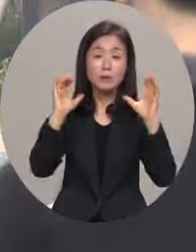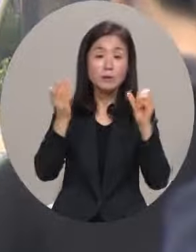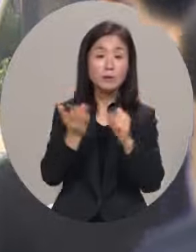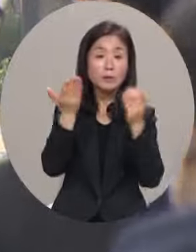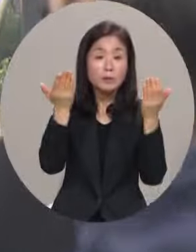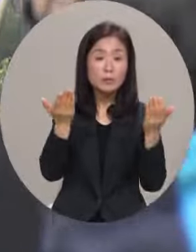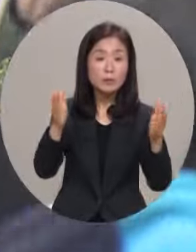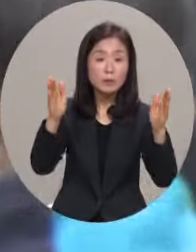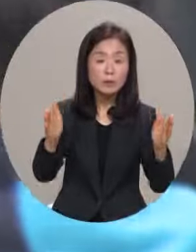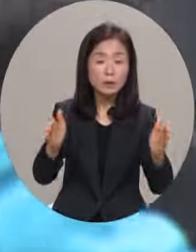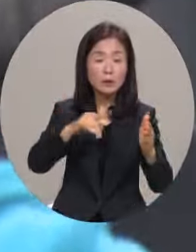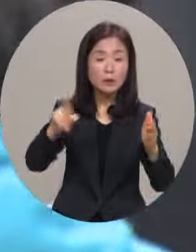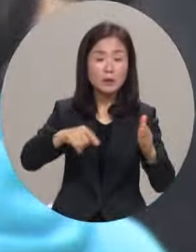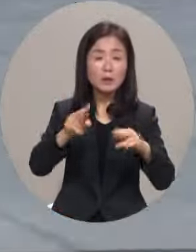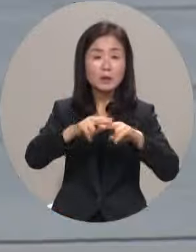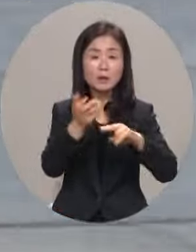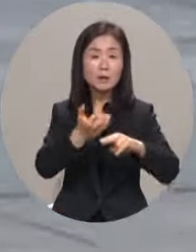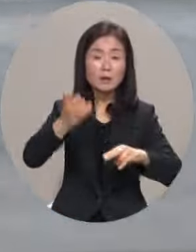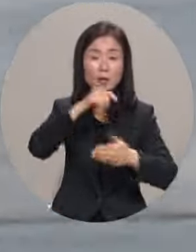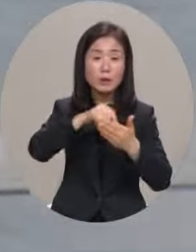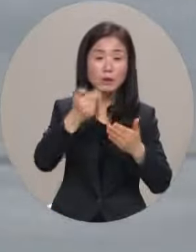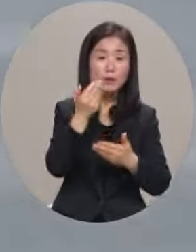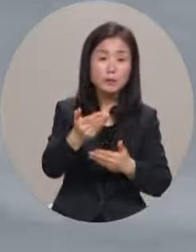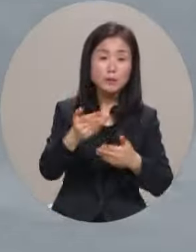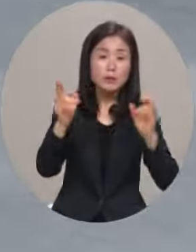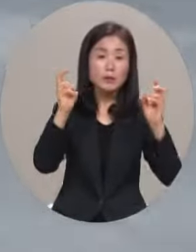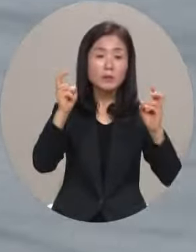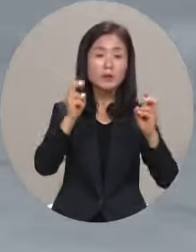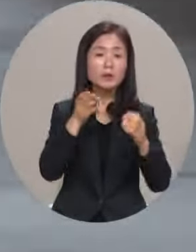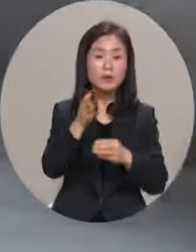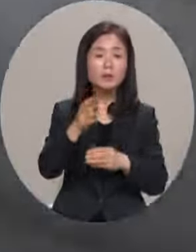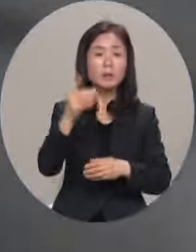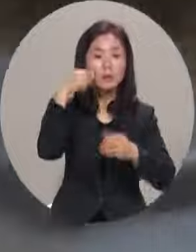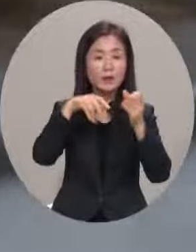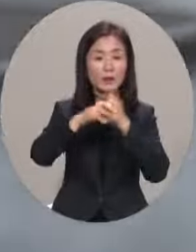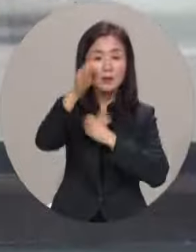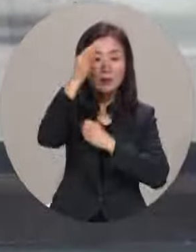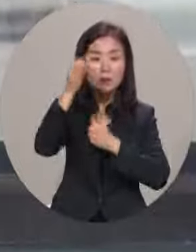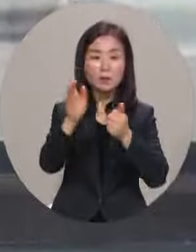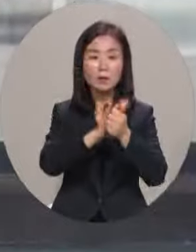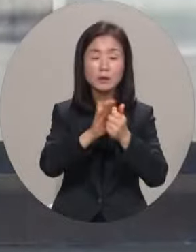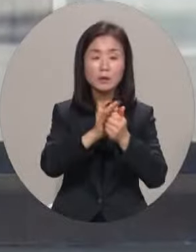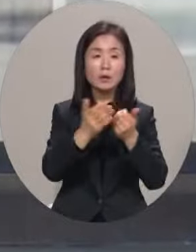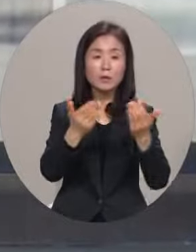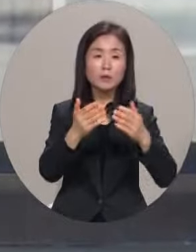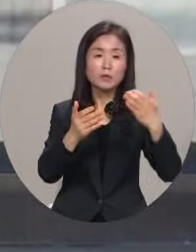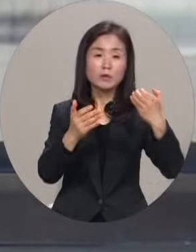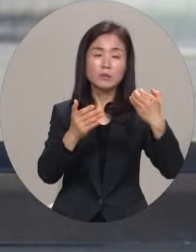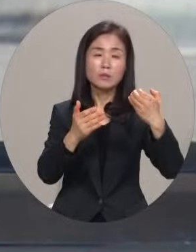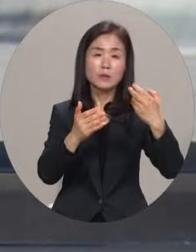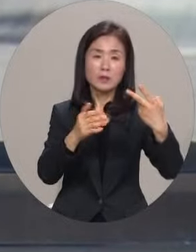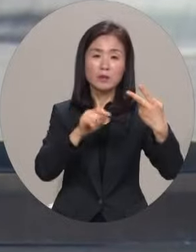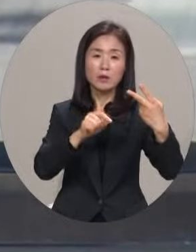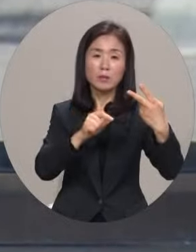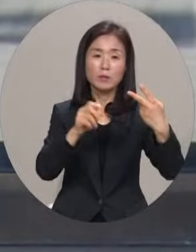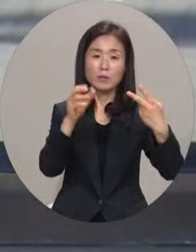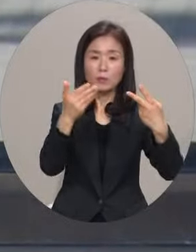불이익을 주는 사업체는 업종별로 전문과학 기술 서비스업이 92% 가장 높았고 이어 교육 서비스업